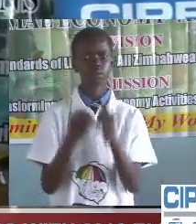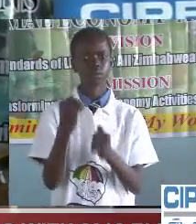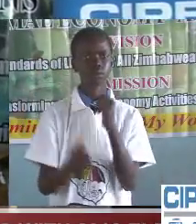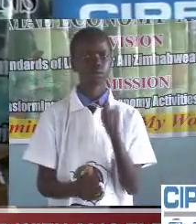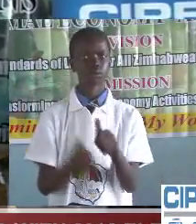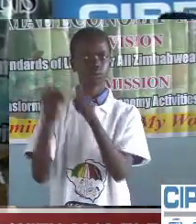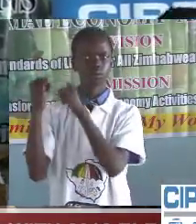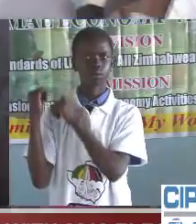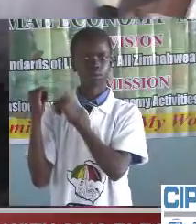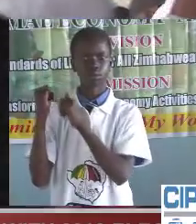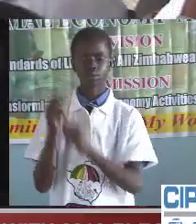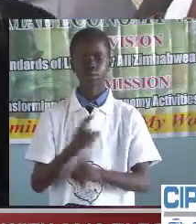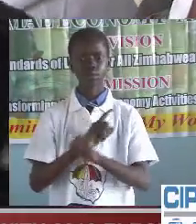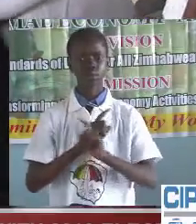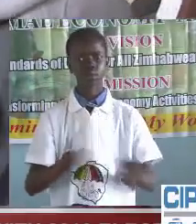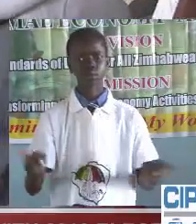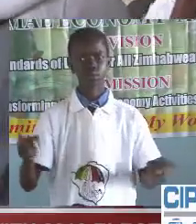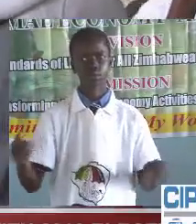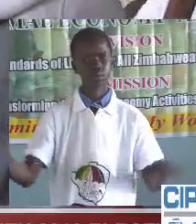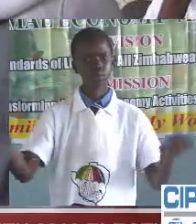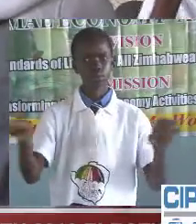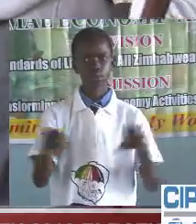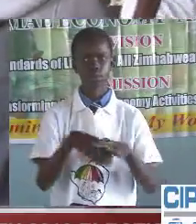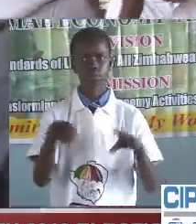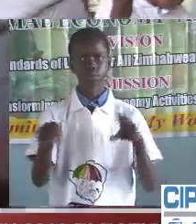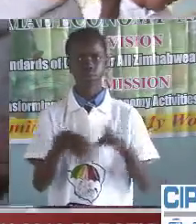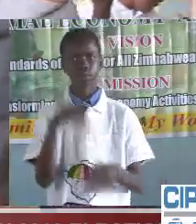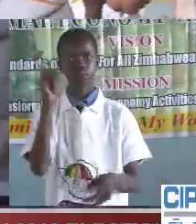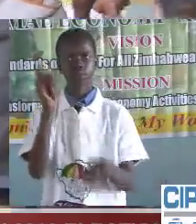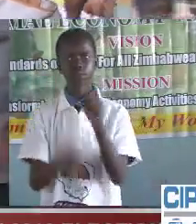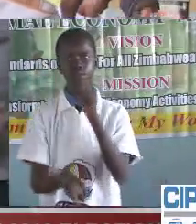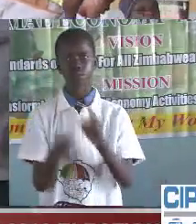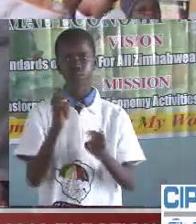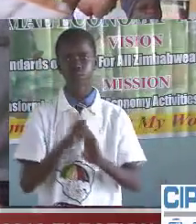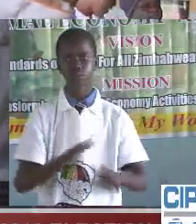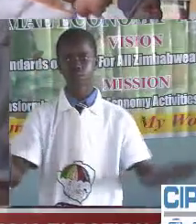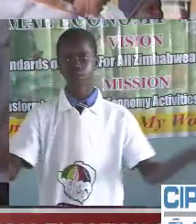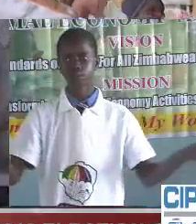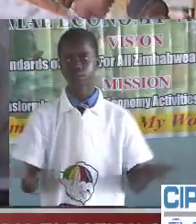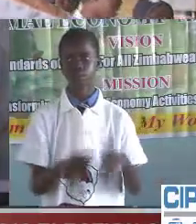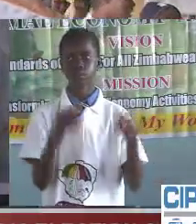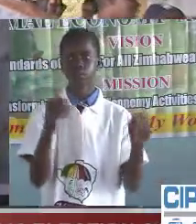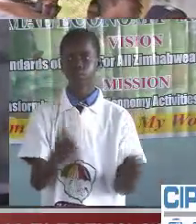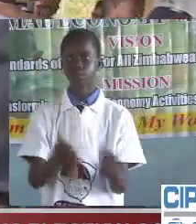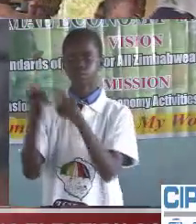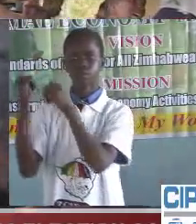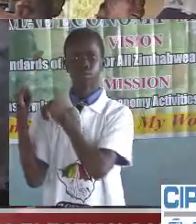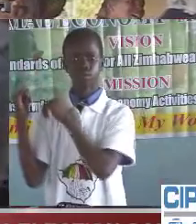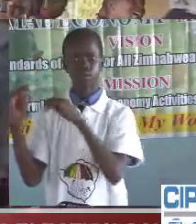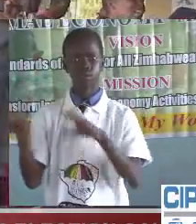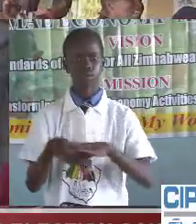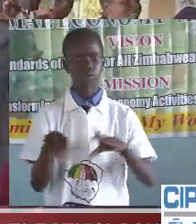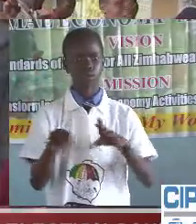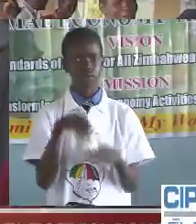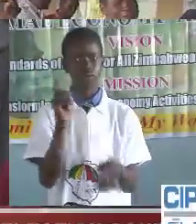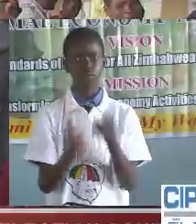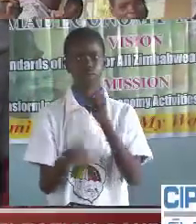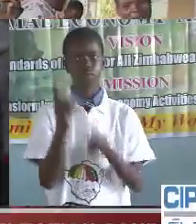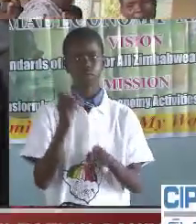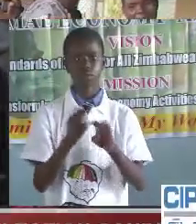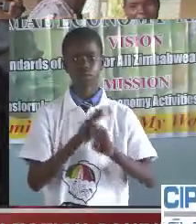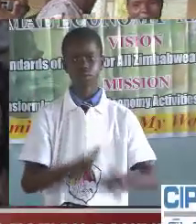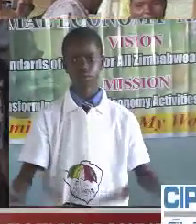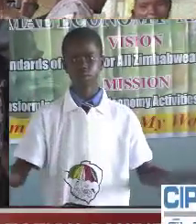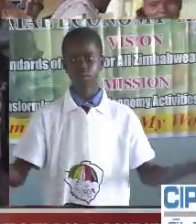irege oh zichiya iri kufamba nepamupata. Zichiya iri